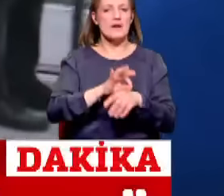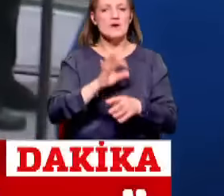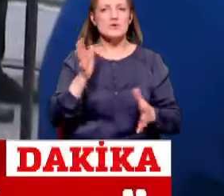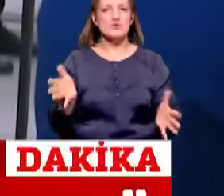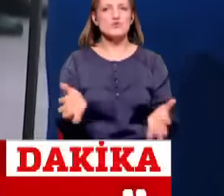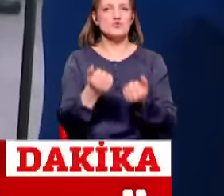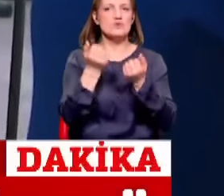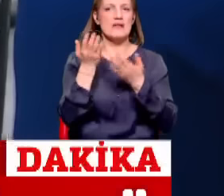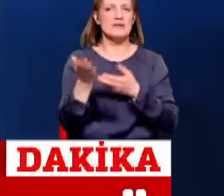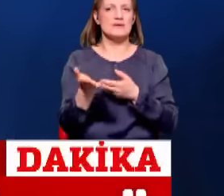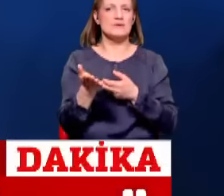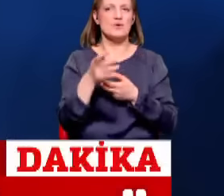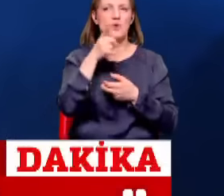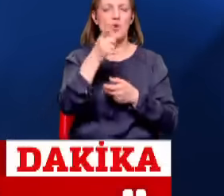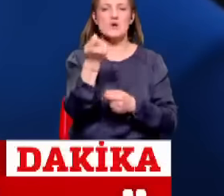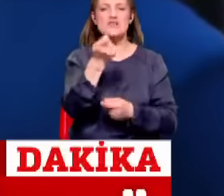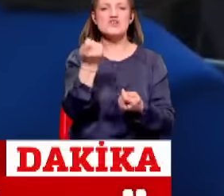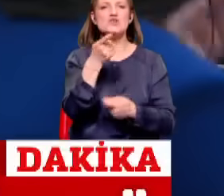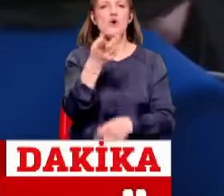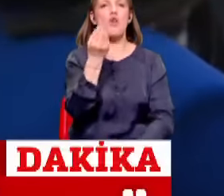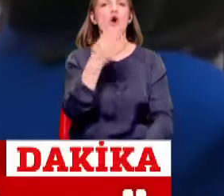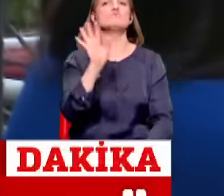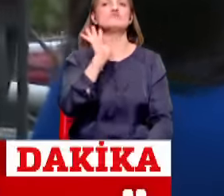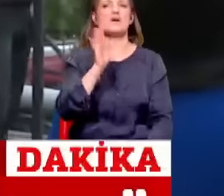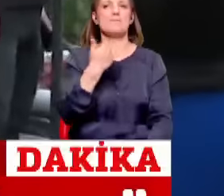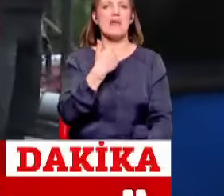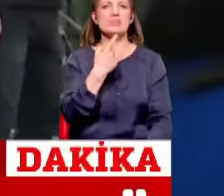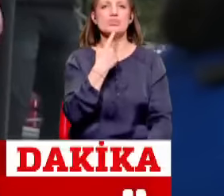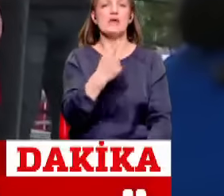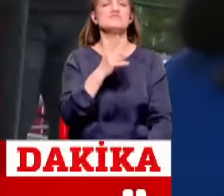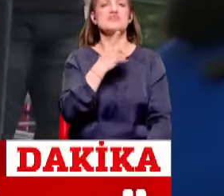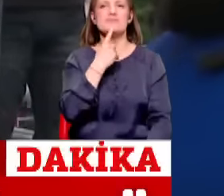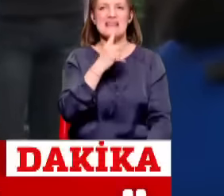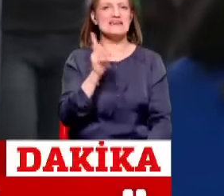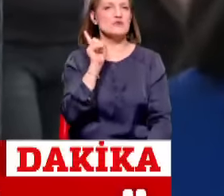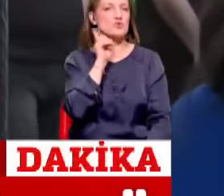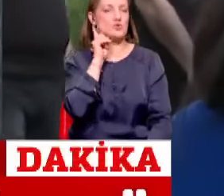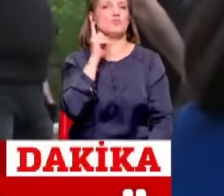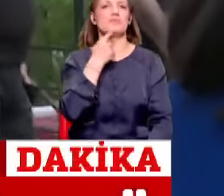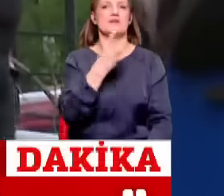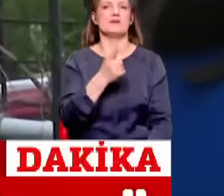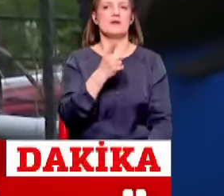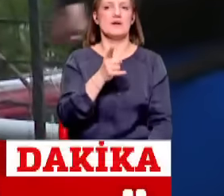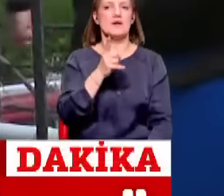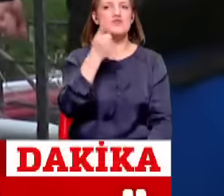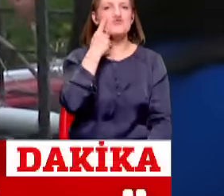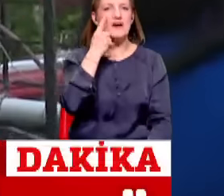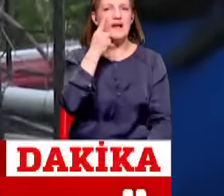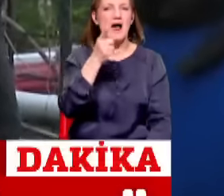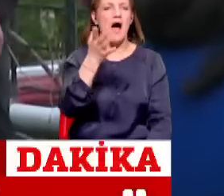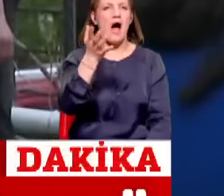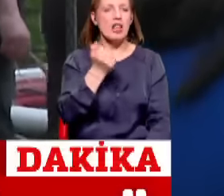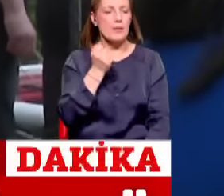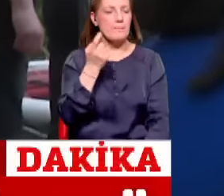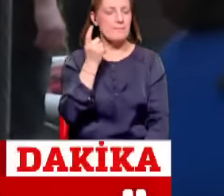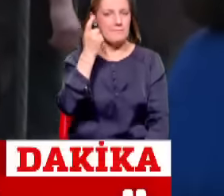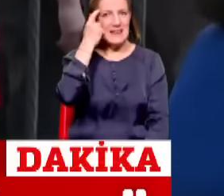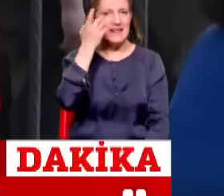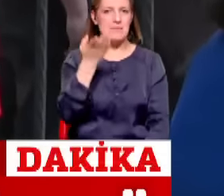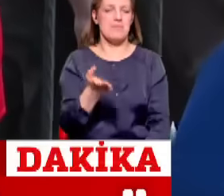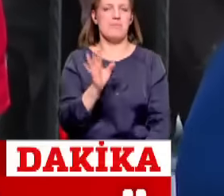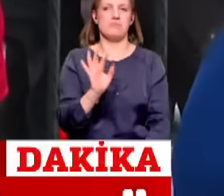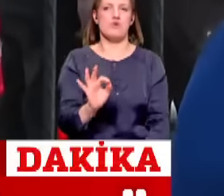kurtulanların aslında o iş öyle olmayacaktı, ben demiştim dediğini duydum dedi. Görgü tanıklarından aldığımız bilgiler